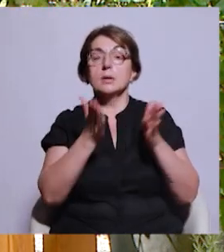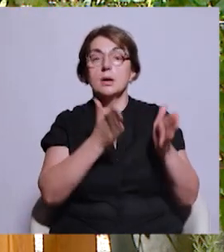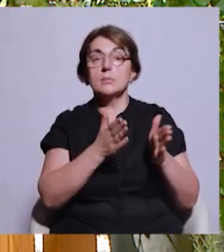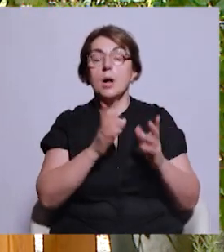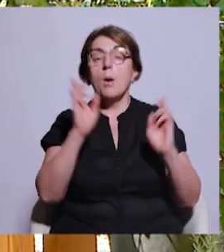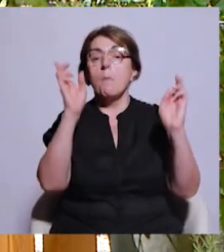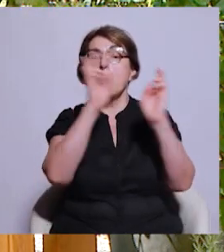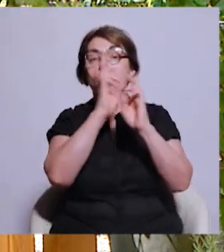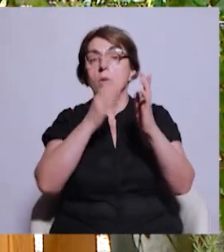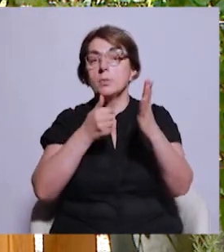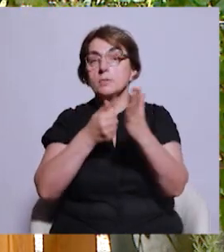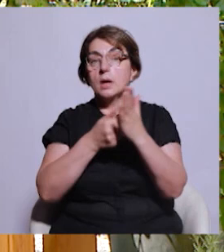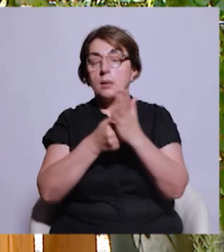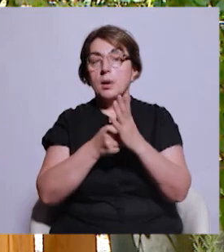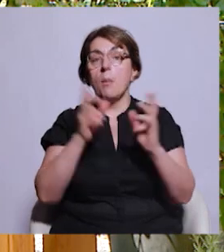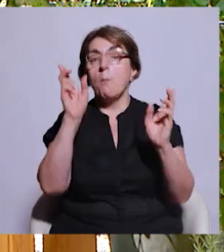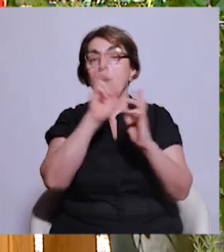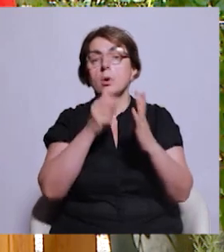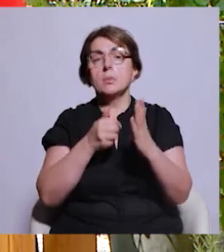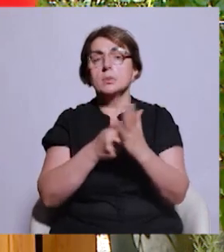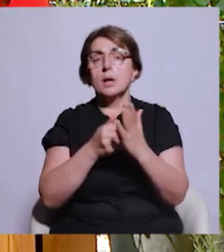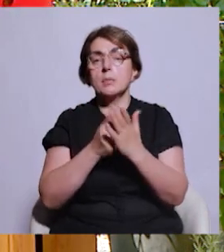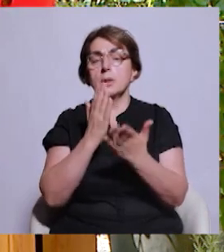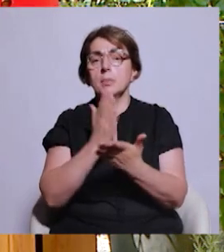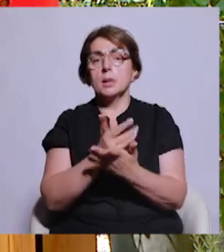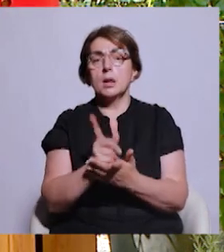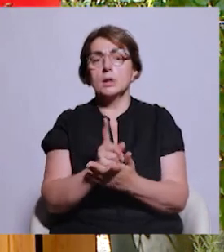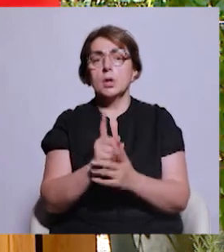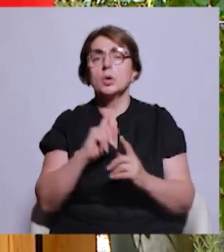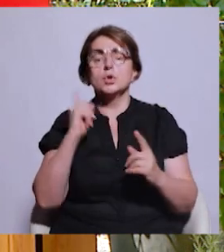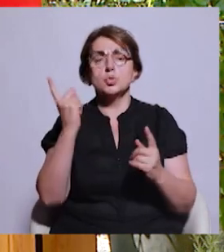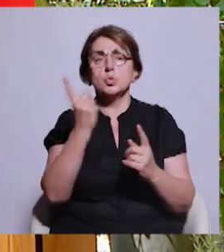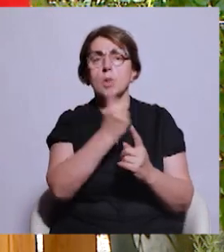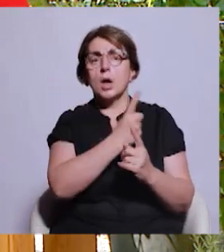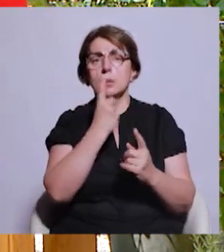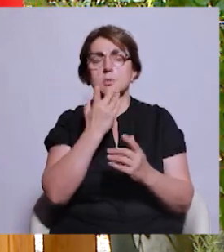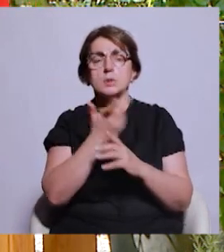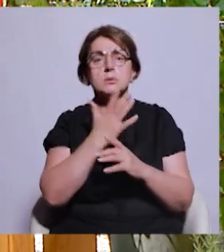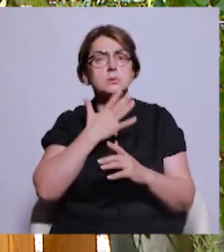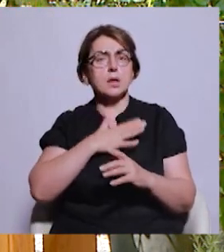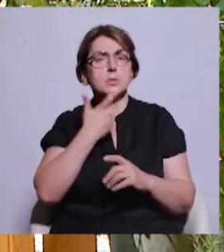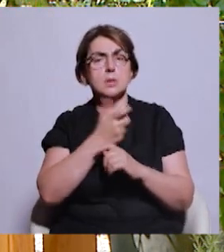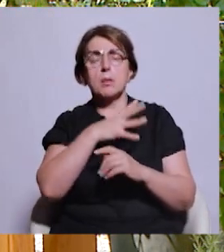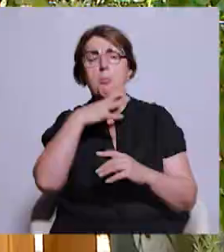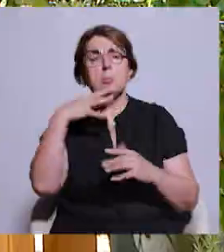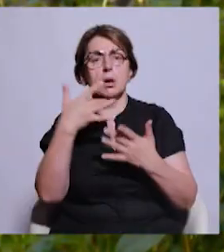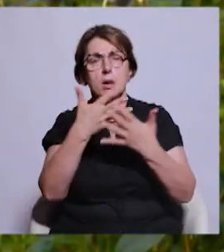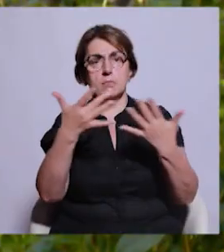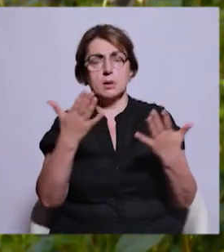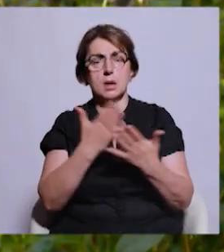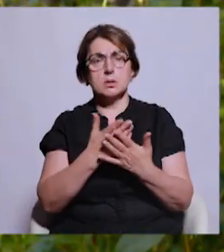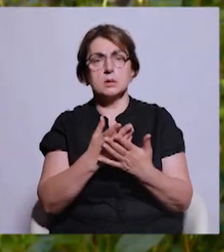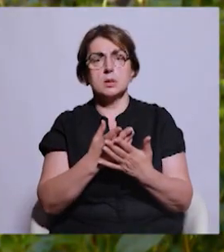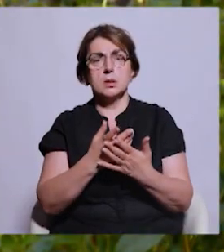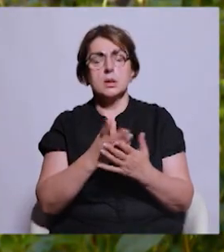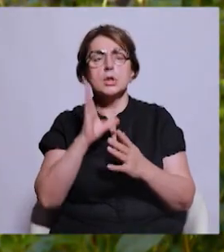გადავიდეთ ბუნებრივ საშუალებებზე. ბუნებრივი საშუალებები ზოგადად გარემოში საკმაოდ მრავალფეროვნად